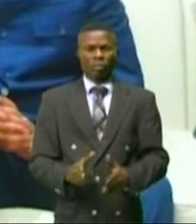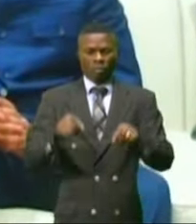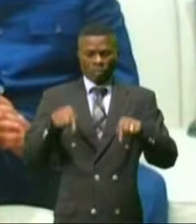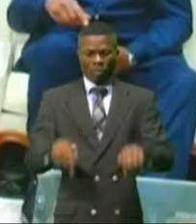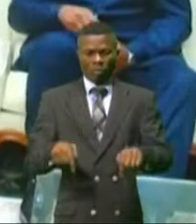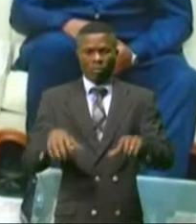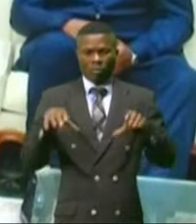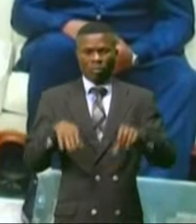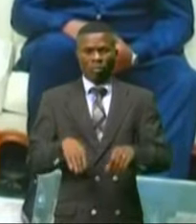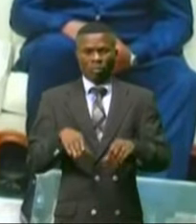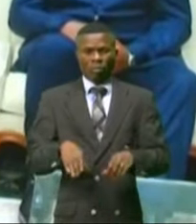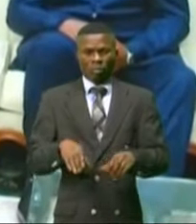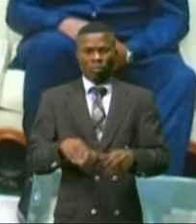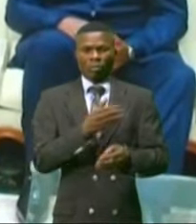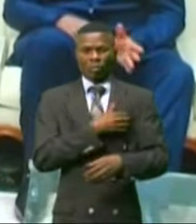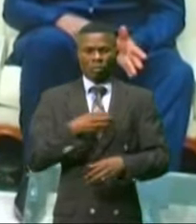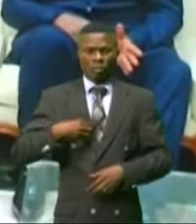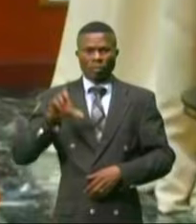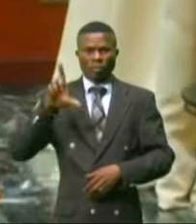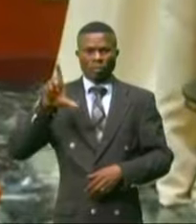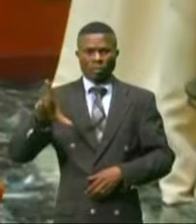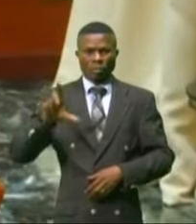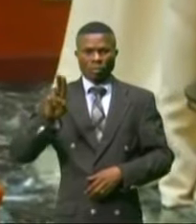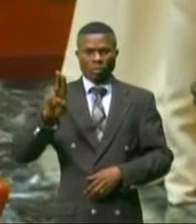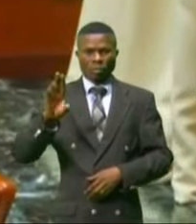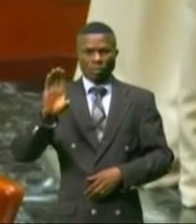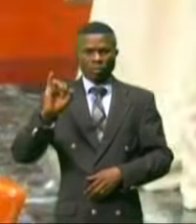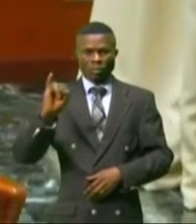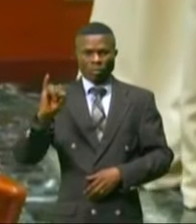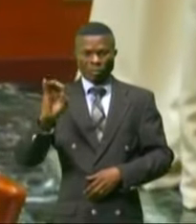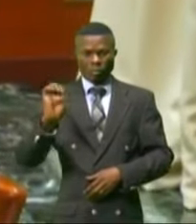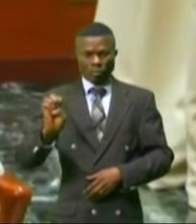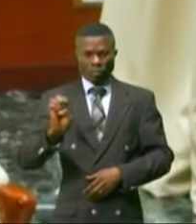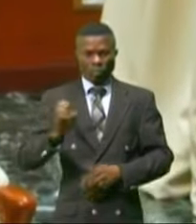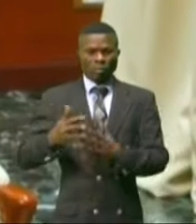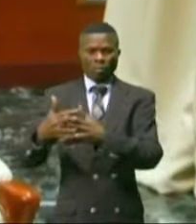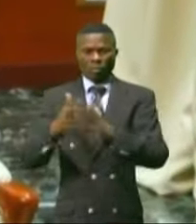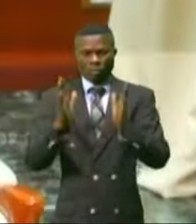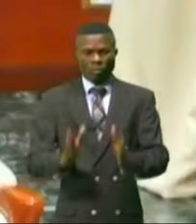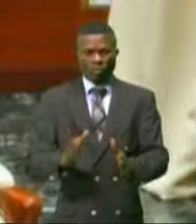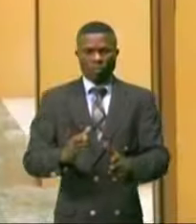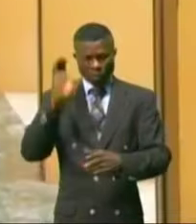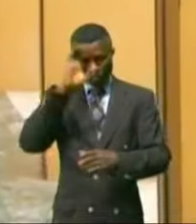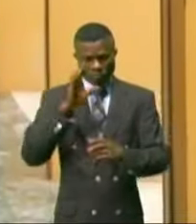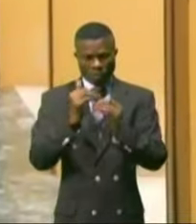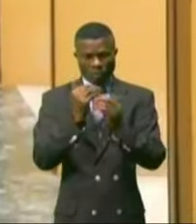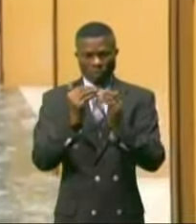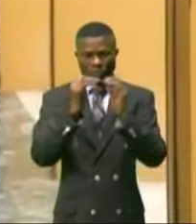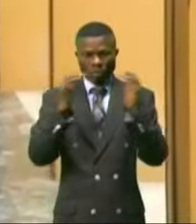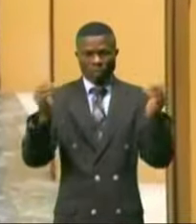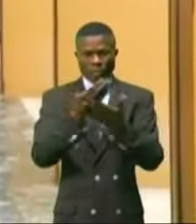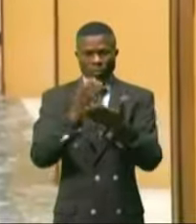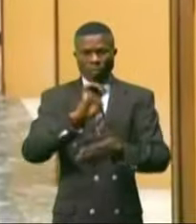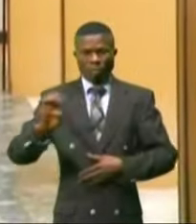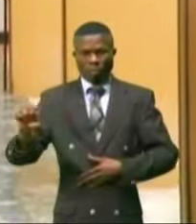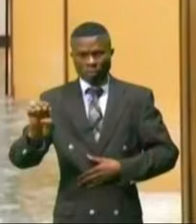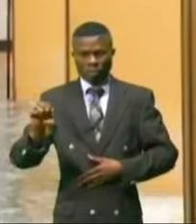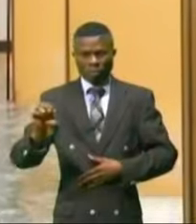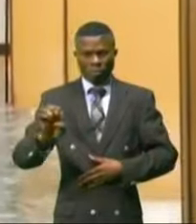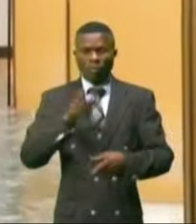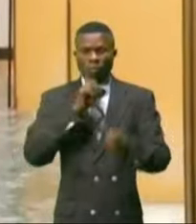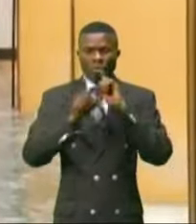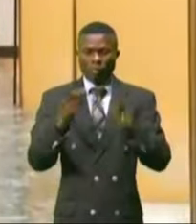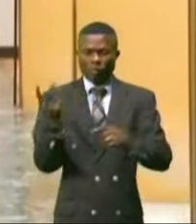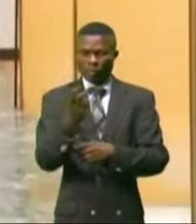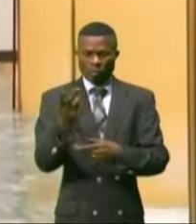en RDC, Lucy Tamline. Le rôle que doivent jouer les USA dans la pacification de la partie est du pays était au menu